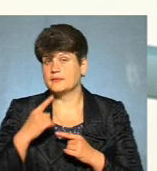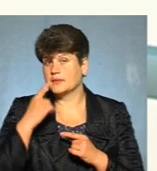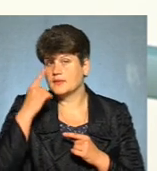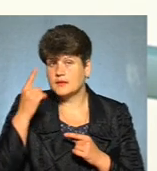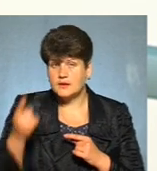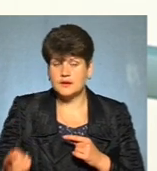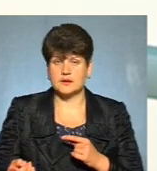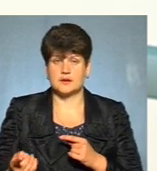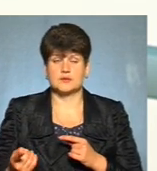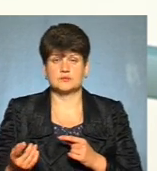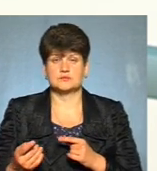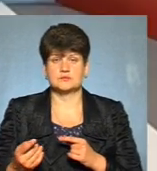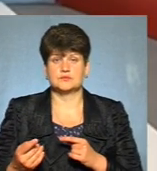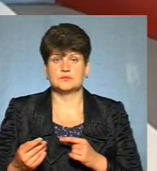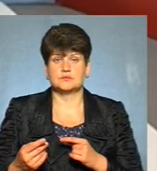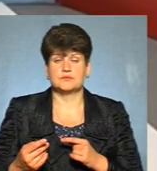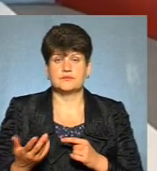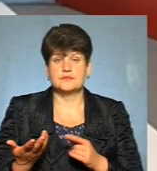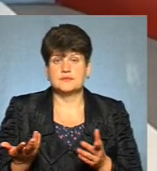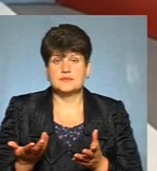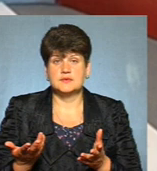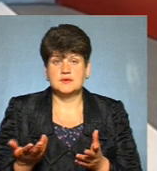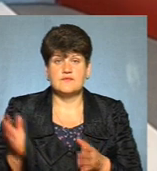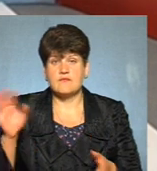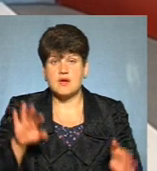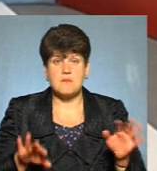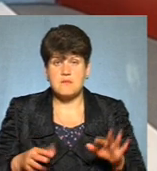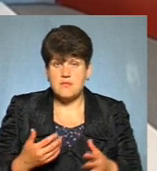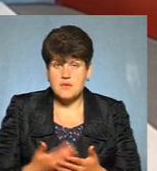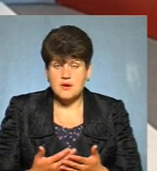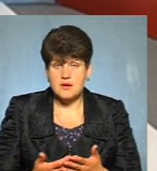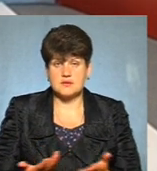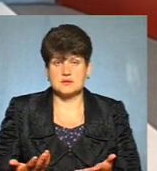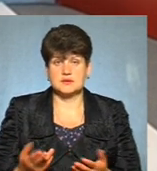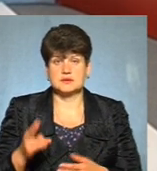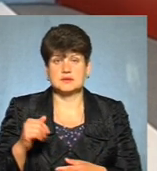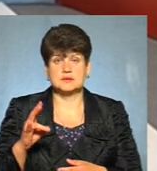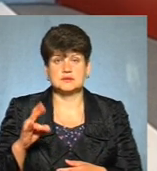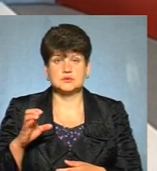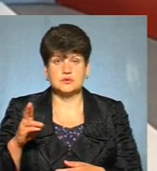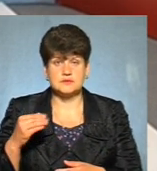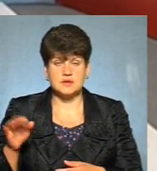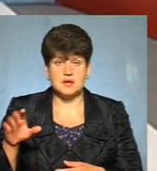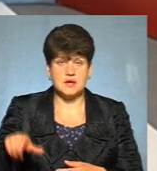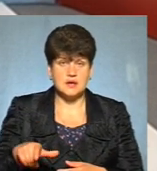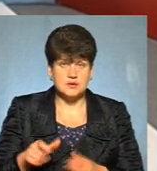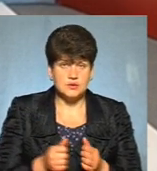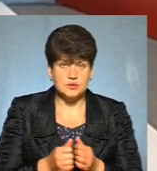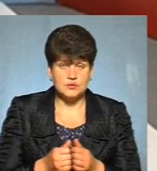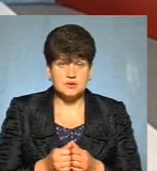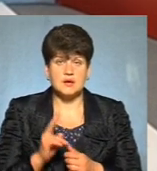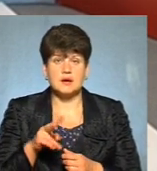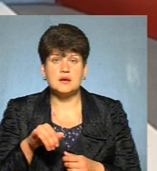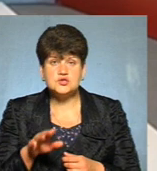далеко від дому, десь в Карпатах, в Дністровському каньйоні, кліща треба